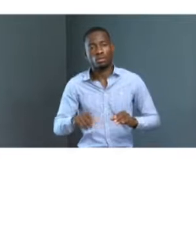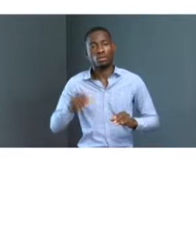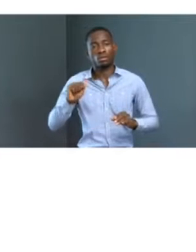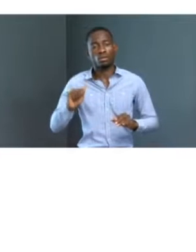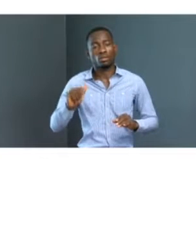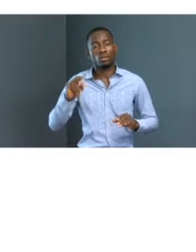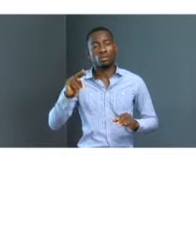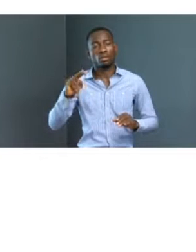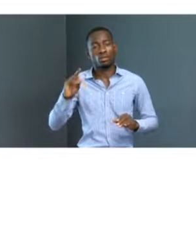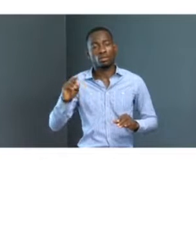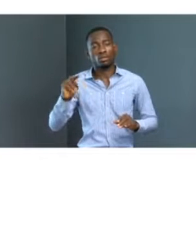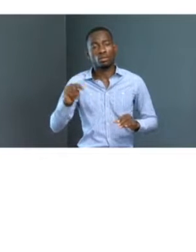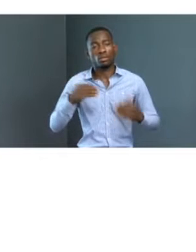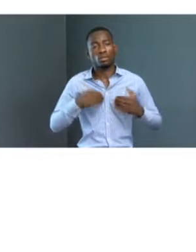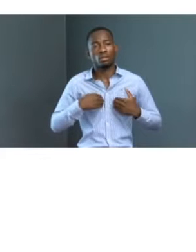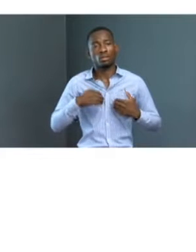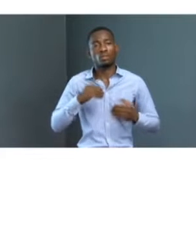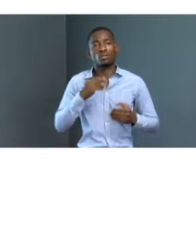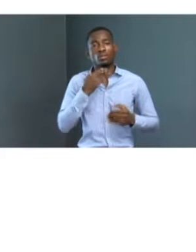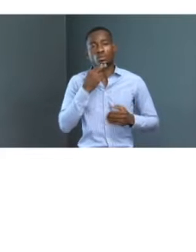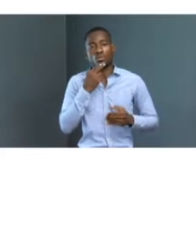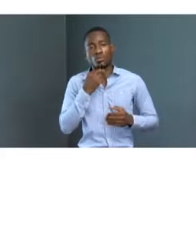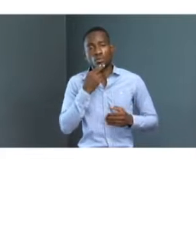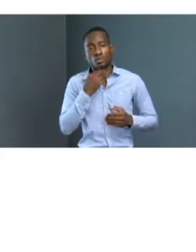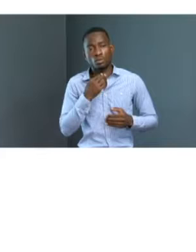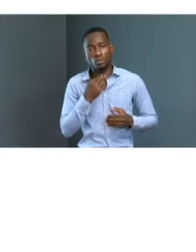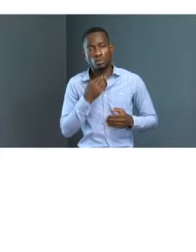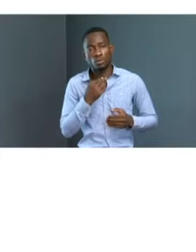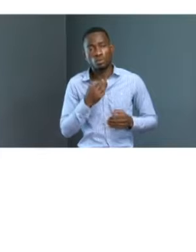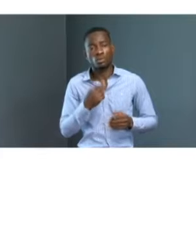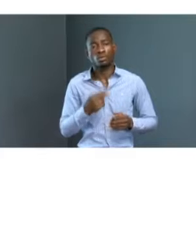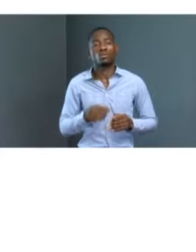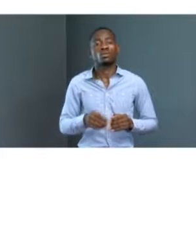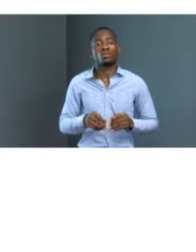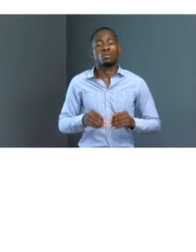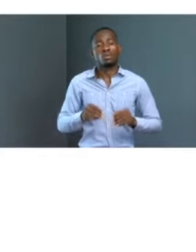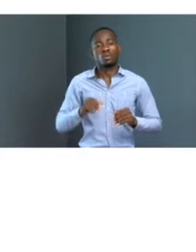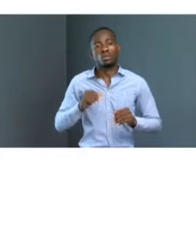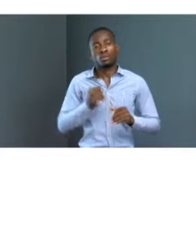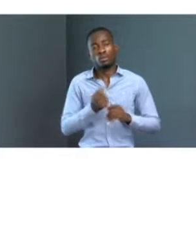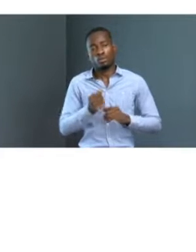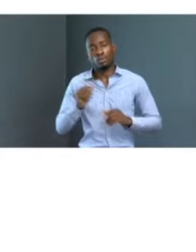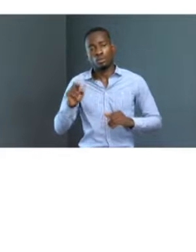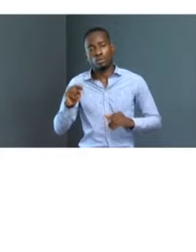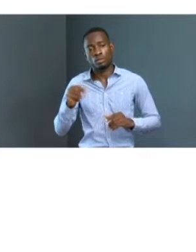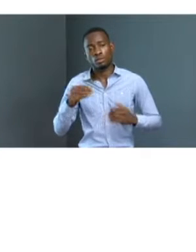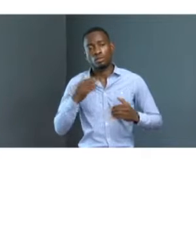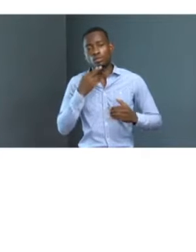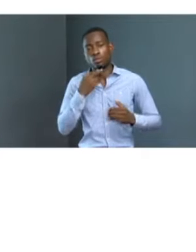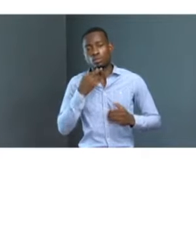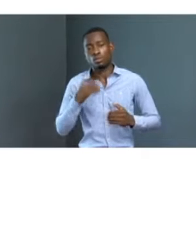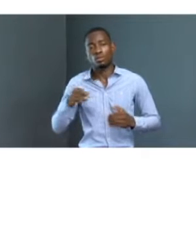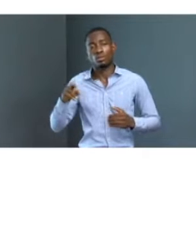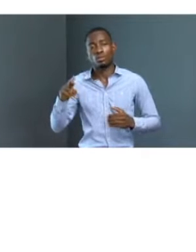le désoxyribose, alors que l'ARN a pour sucre le ribose. Voilà une première